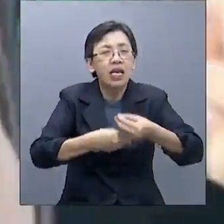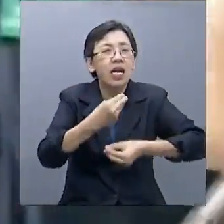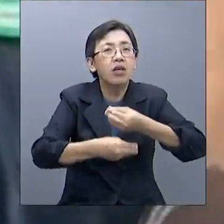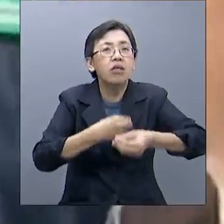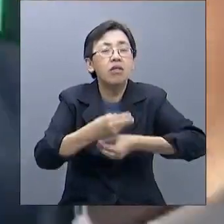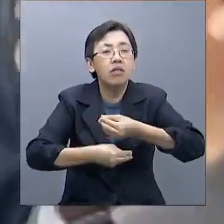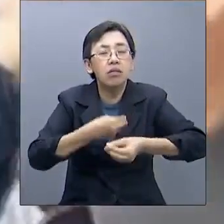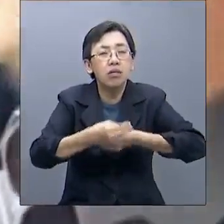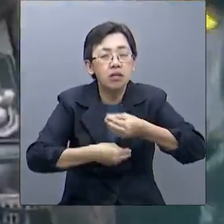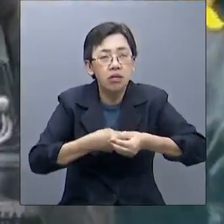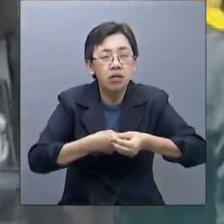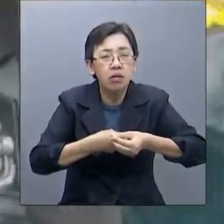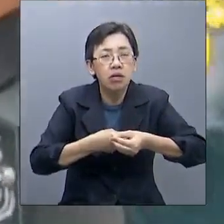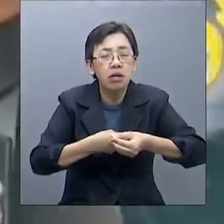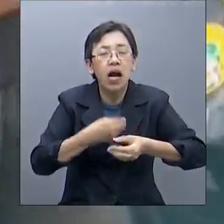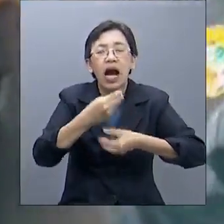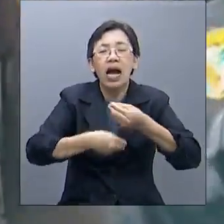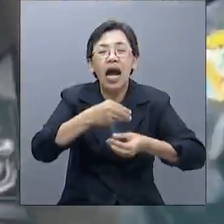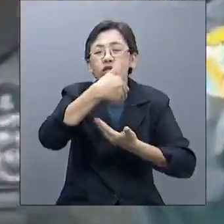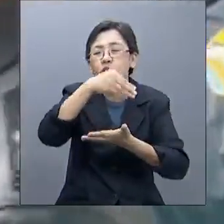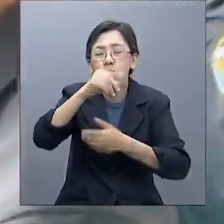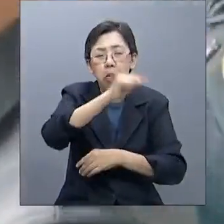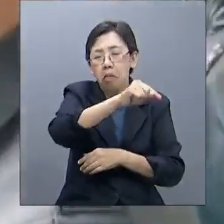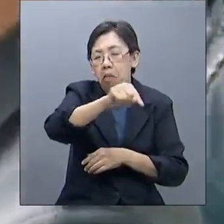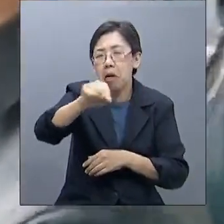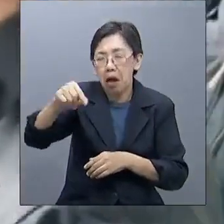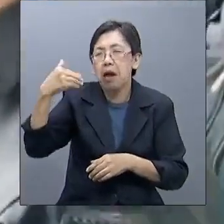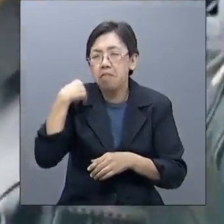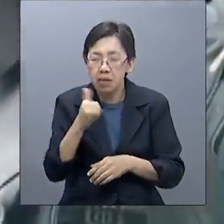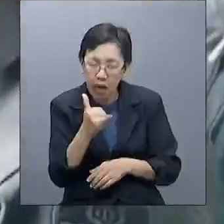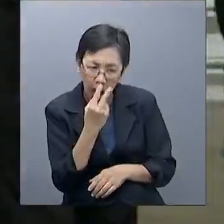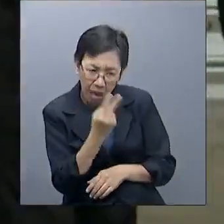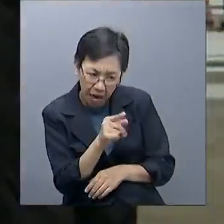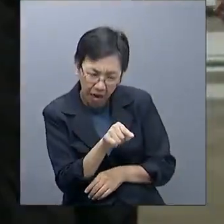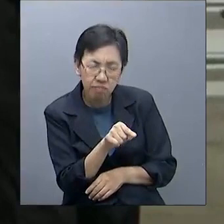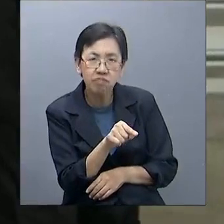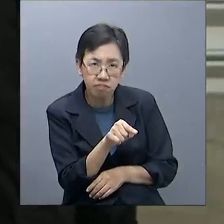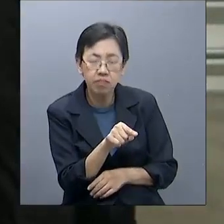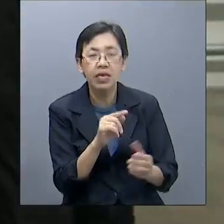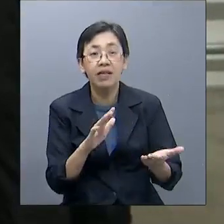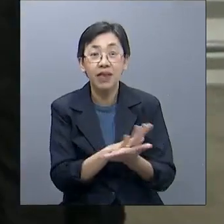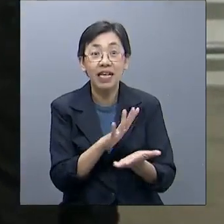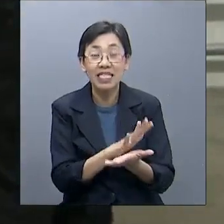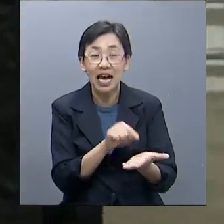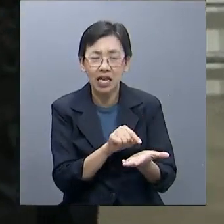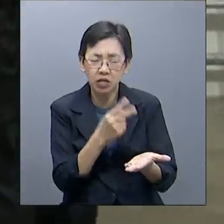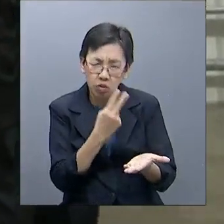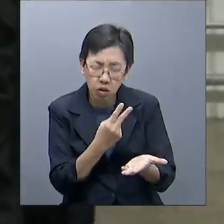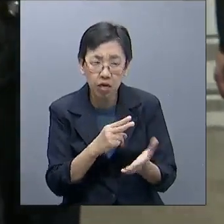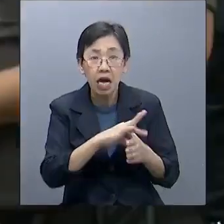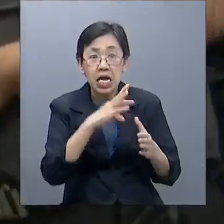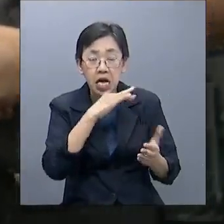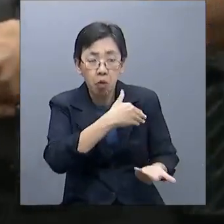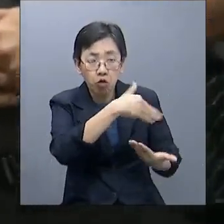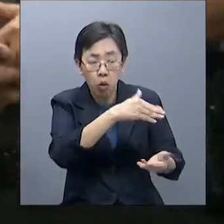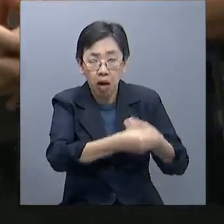าห้างค้าปลีกค้าส่งอีกหลายแห่งที่พบว่ารับซื้อหมูมาจากเครือข่ายผู้ต้องหา